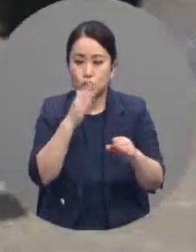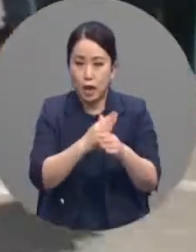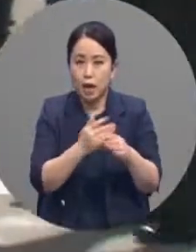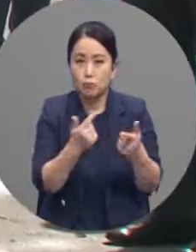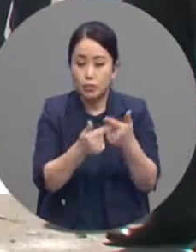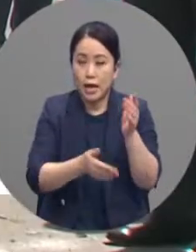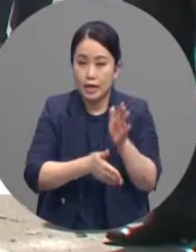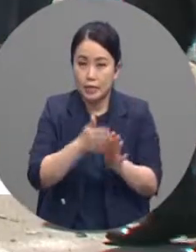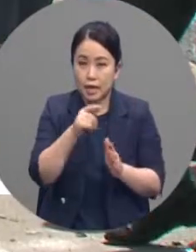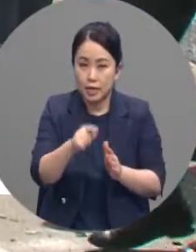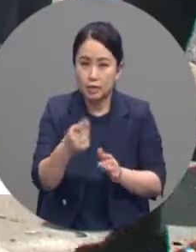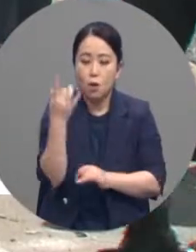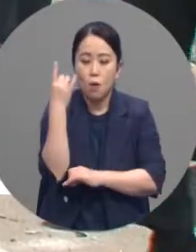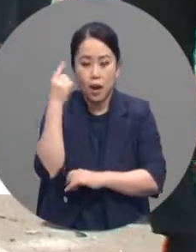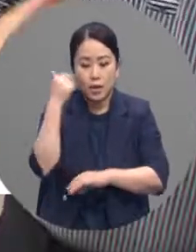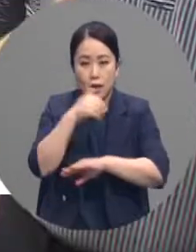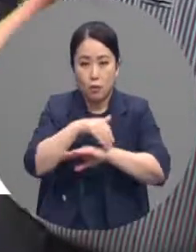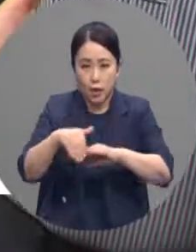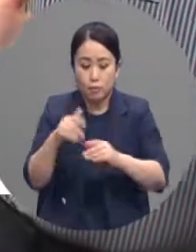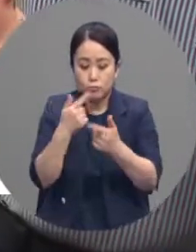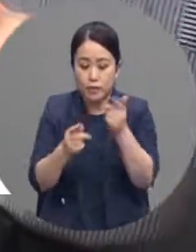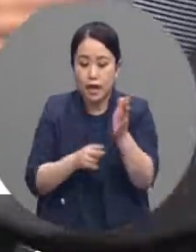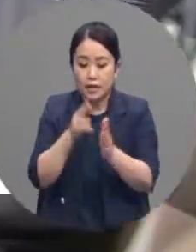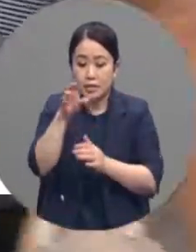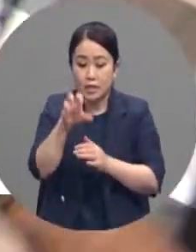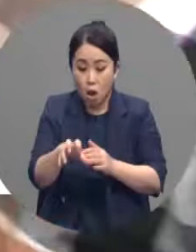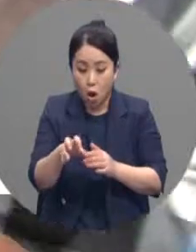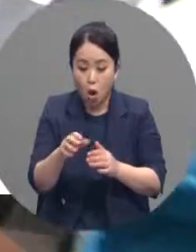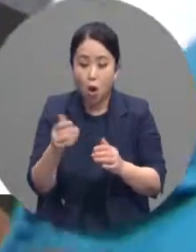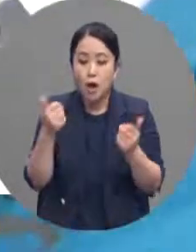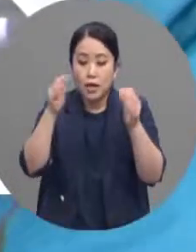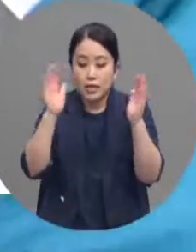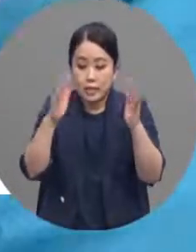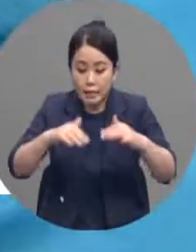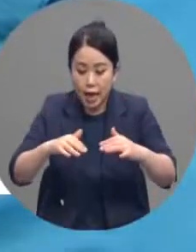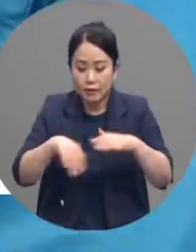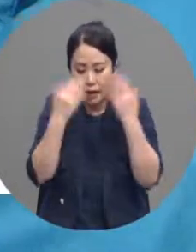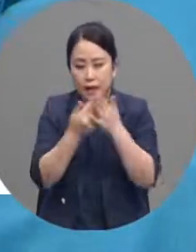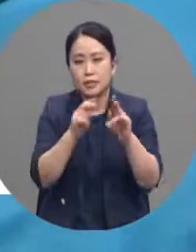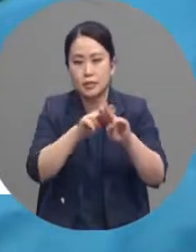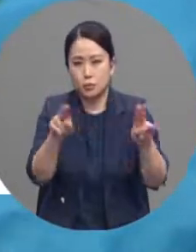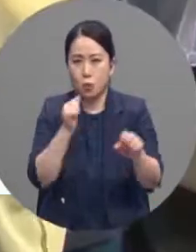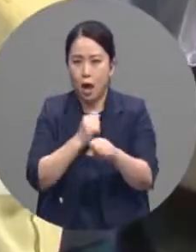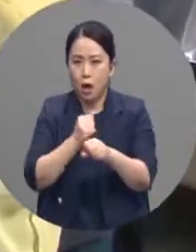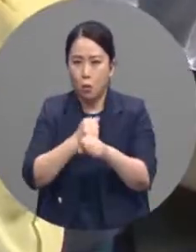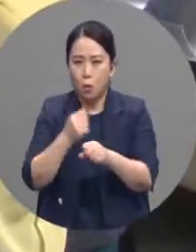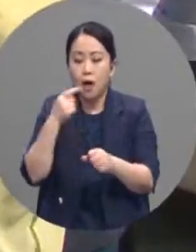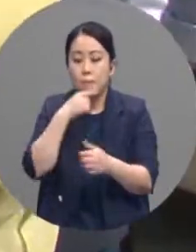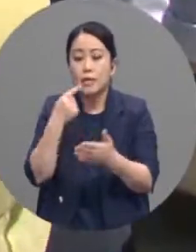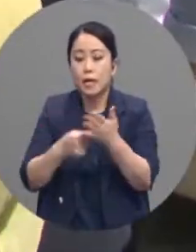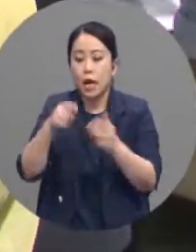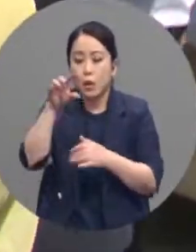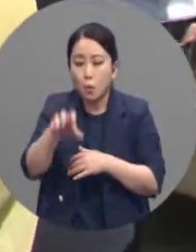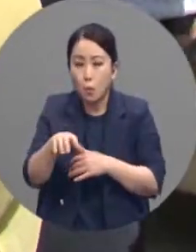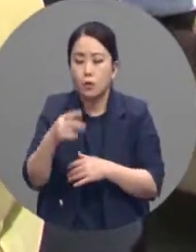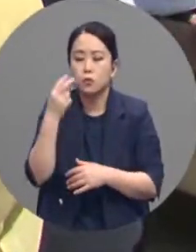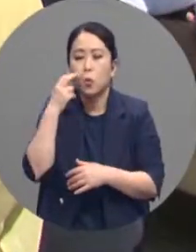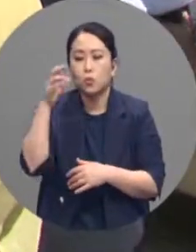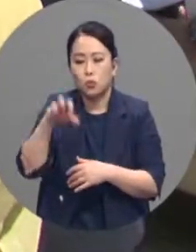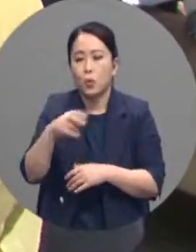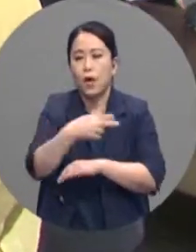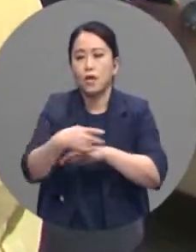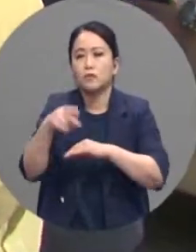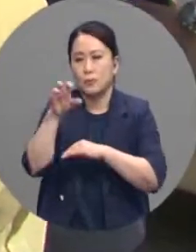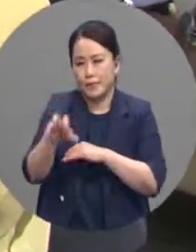당초 계획했던 부산역 귀향 행사를 접고 태풍 피해 현장인 송도해수욕장을 찾았습니다. 거대